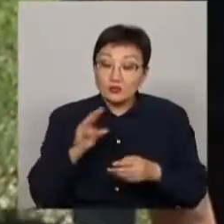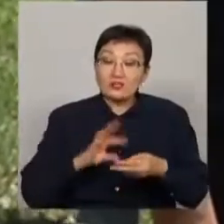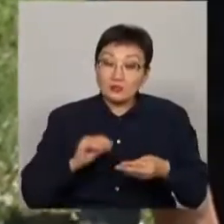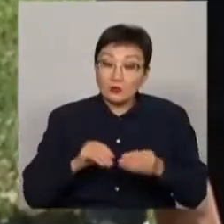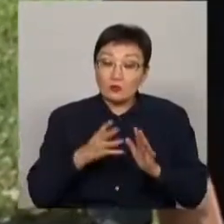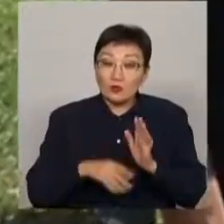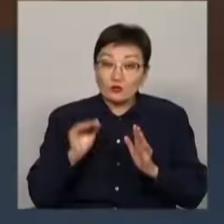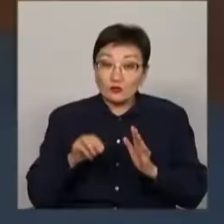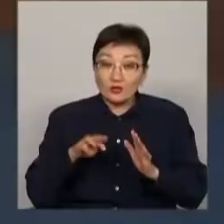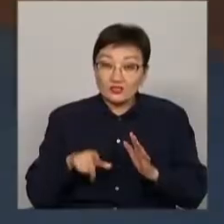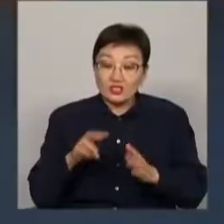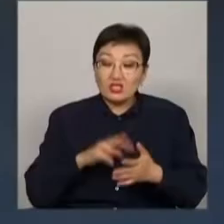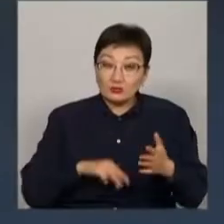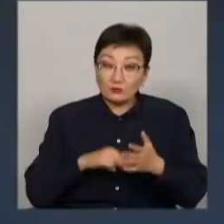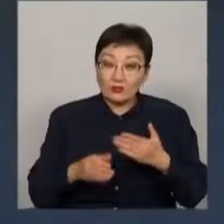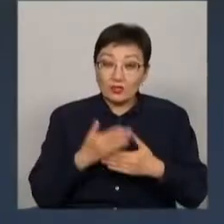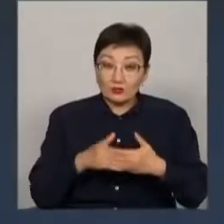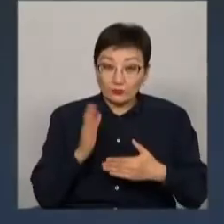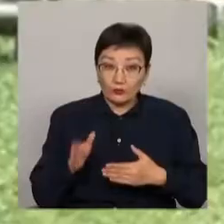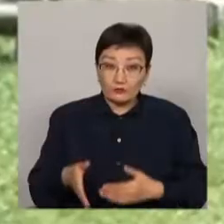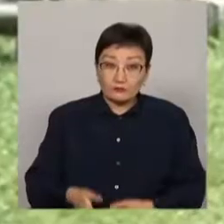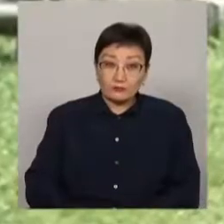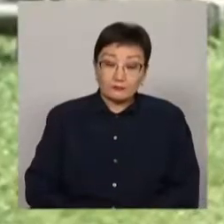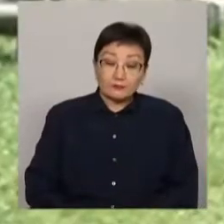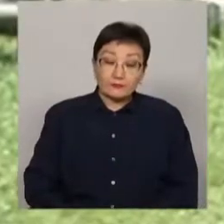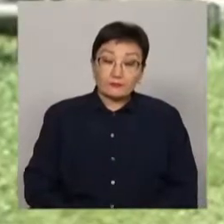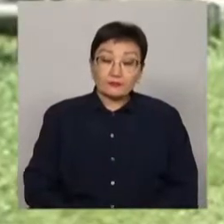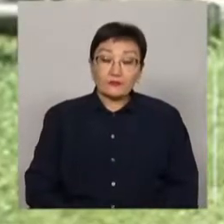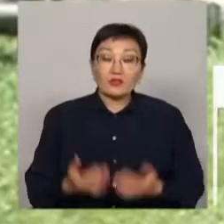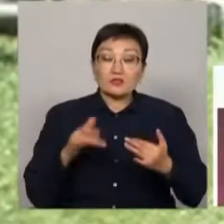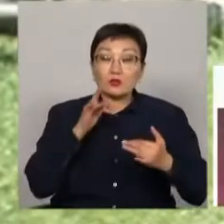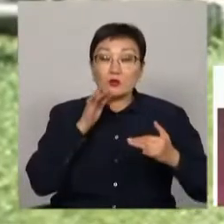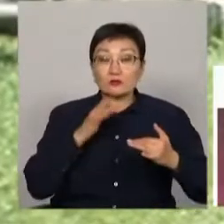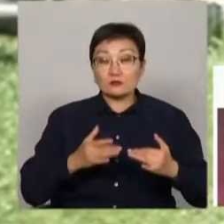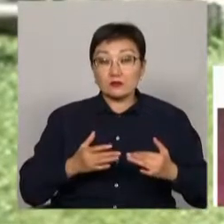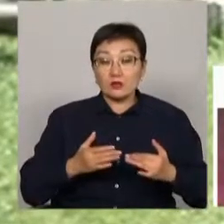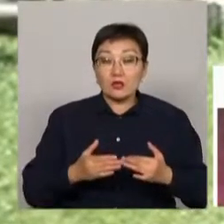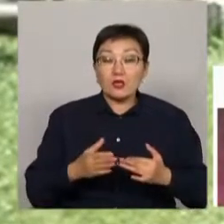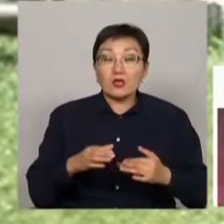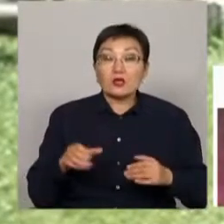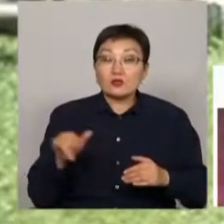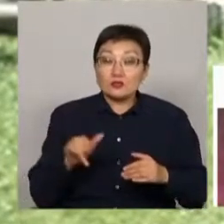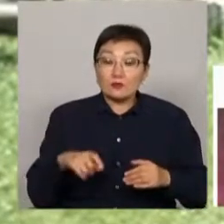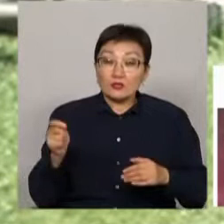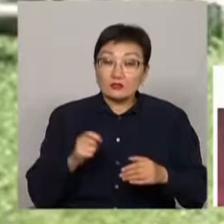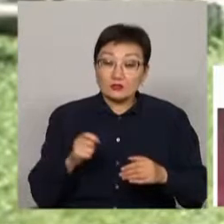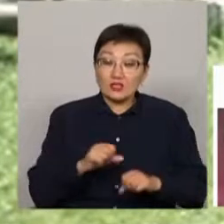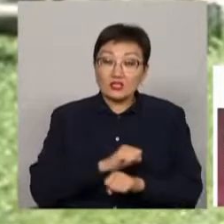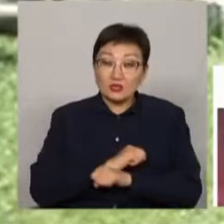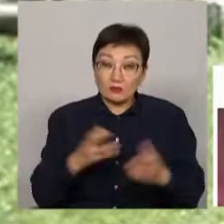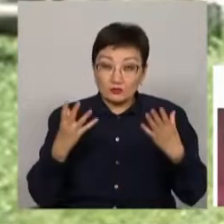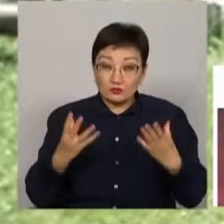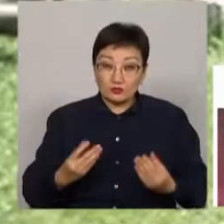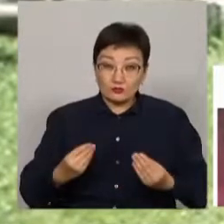90 мың теңге көлемінде айыппұл салынады. Қазіргі таңда сенбі, жексенбі және демалыс күндері